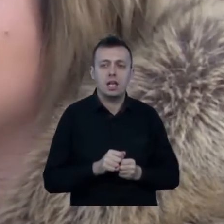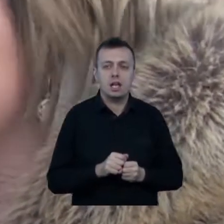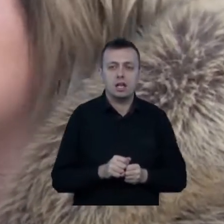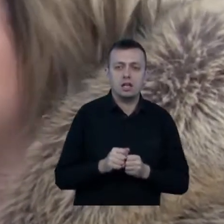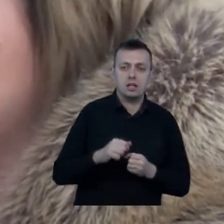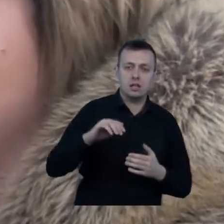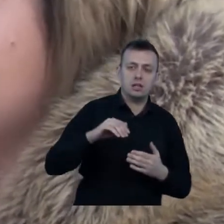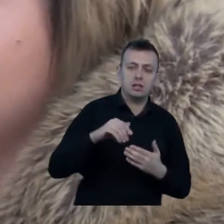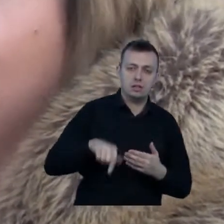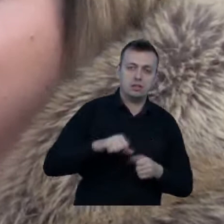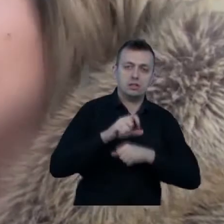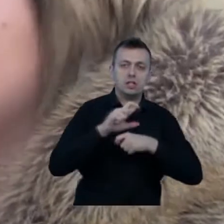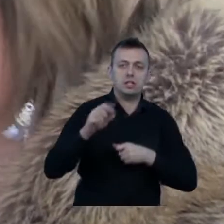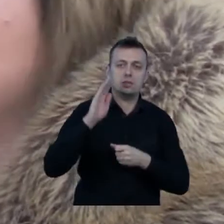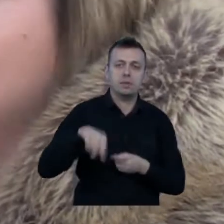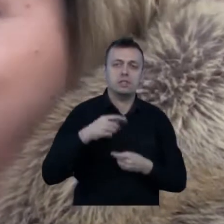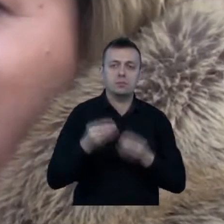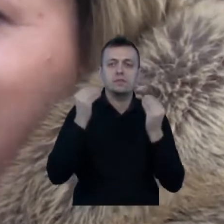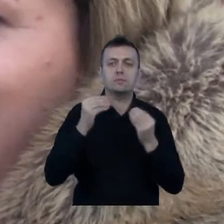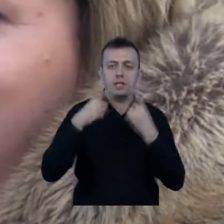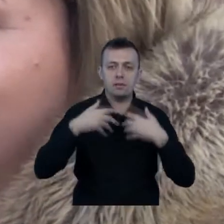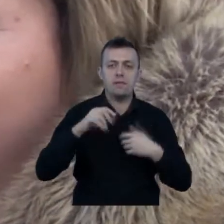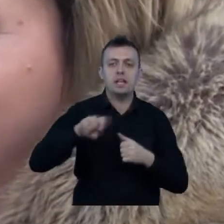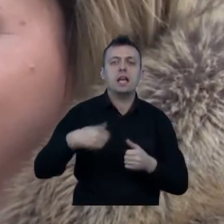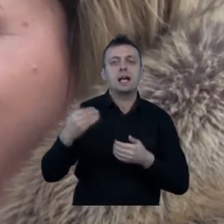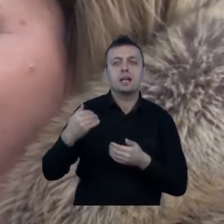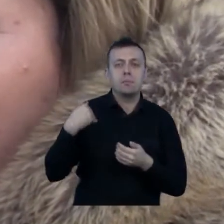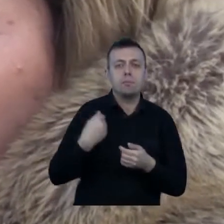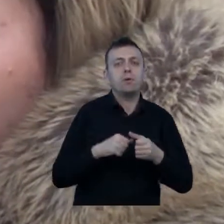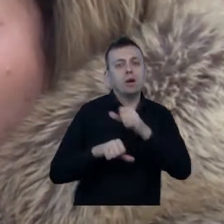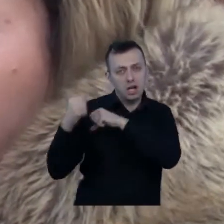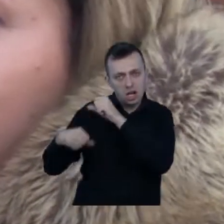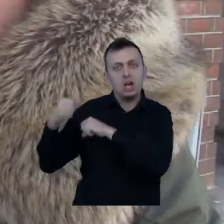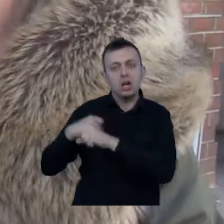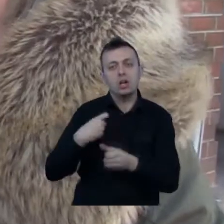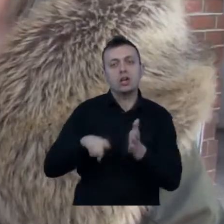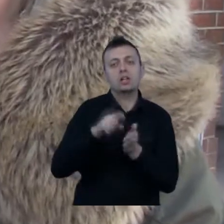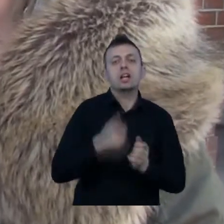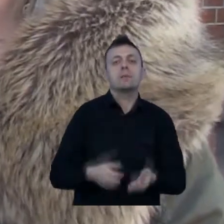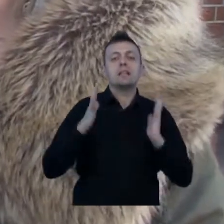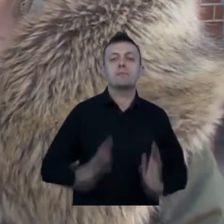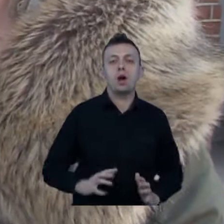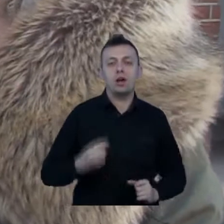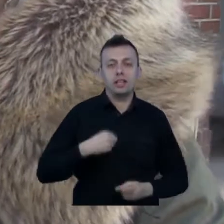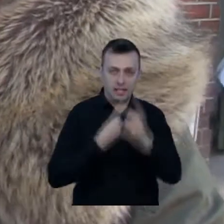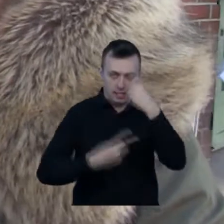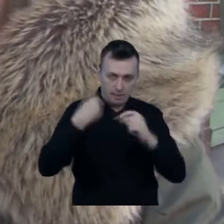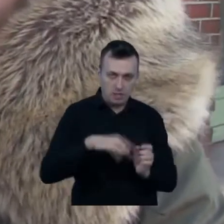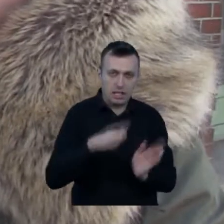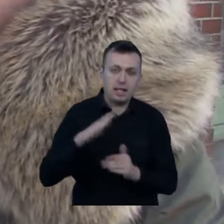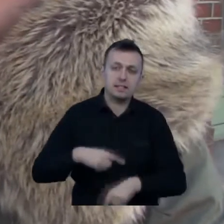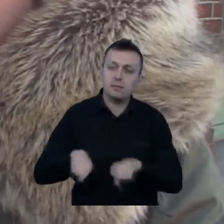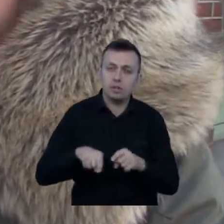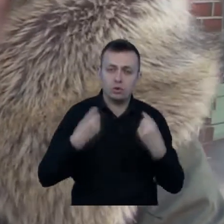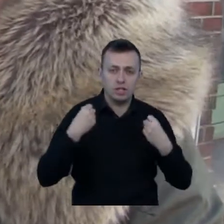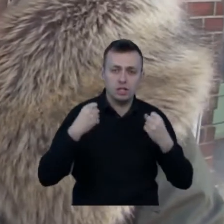ten miły czas i będziemy się świetnie bawili. Jaki właśnie dla Ciebie był ten rok? Spokojny. Myślę, że